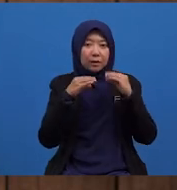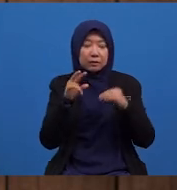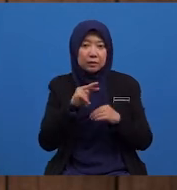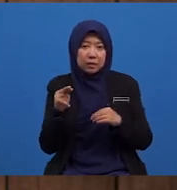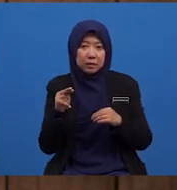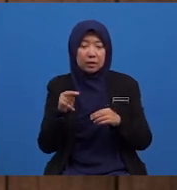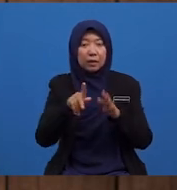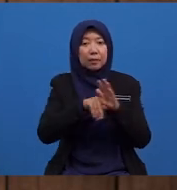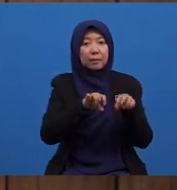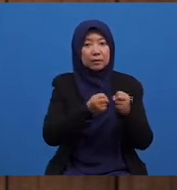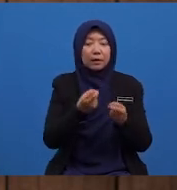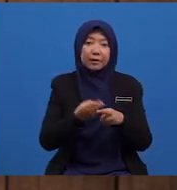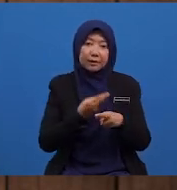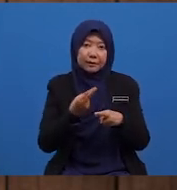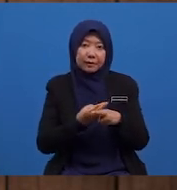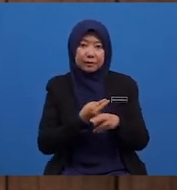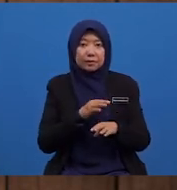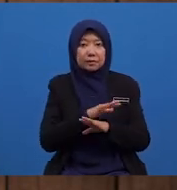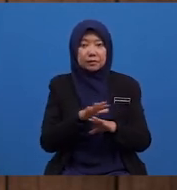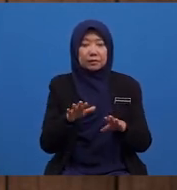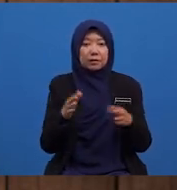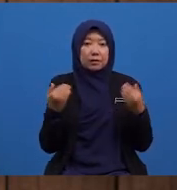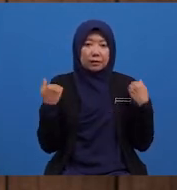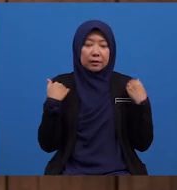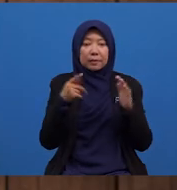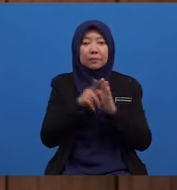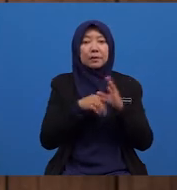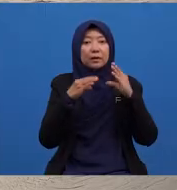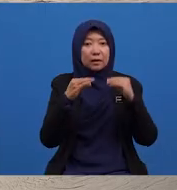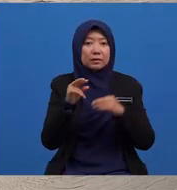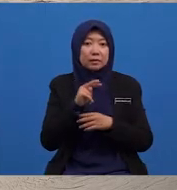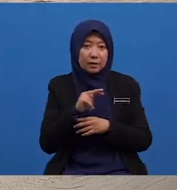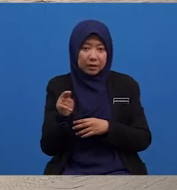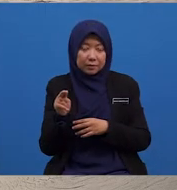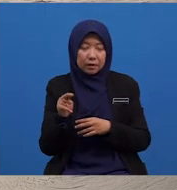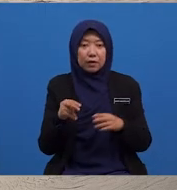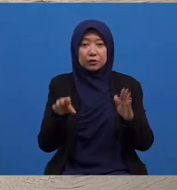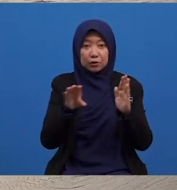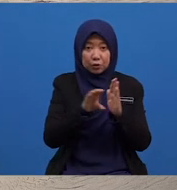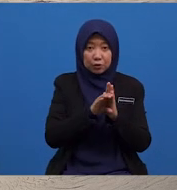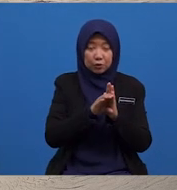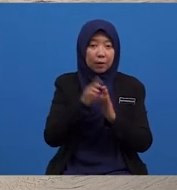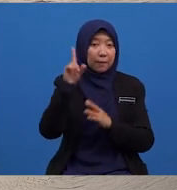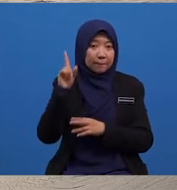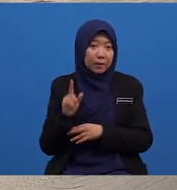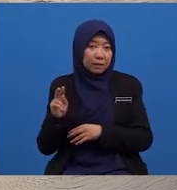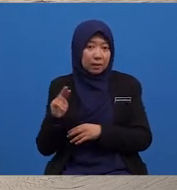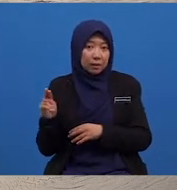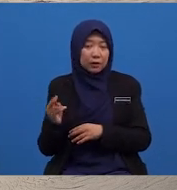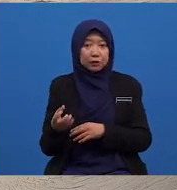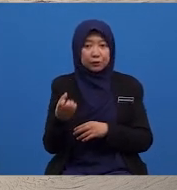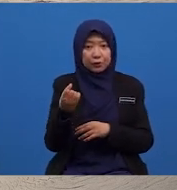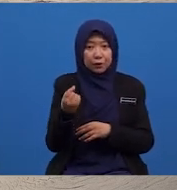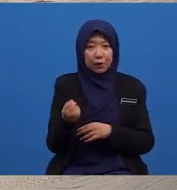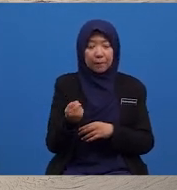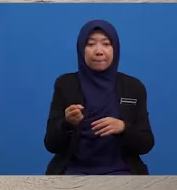ringkas sifatnya dan tidak mempunyai pengajaran. Contoh bidalan ialah genggam bara